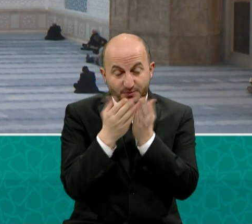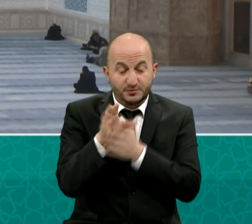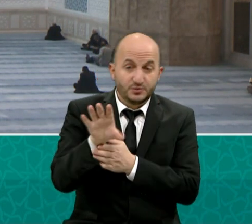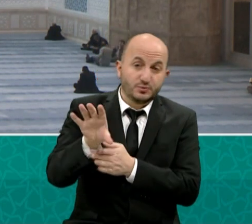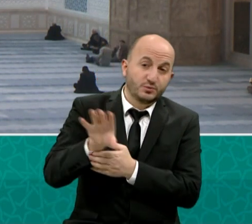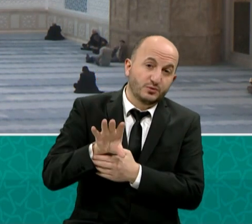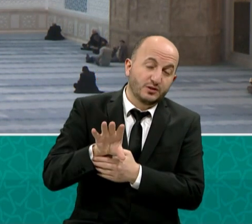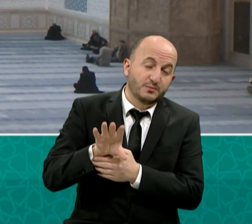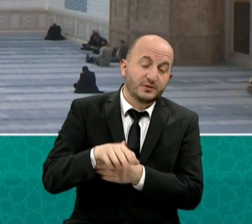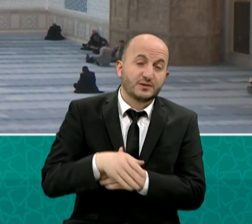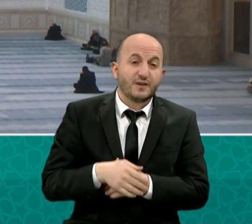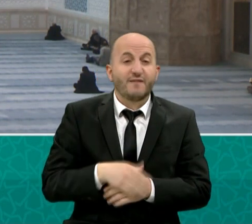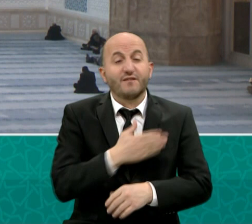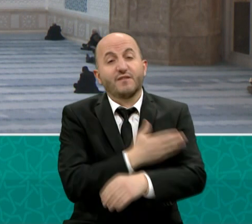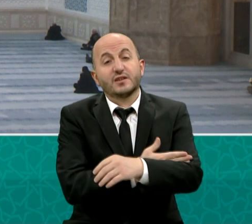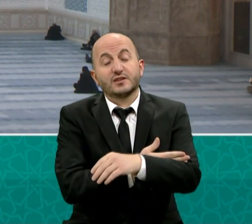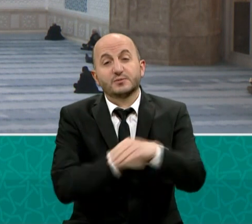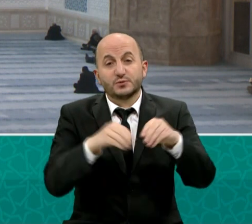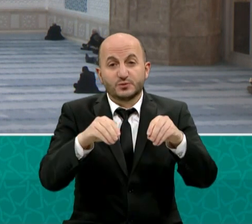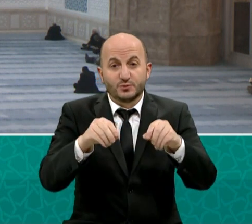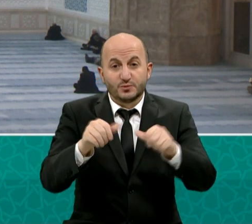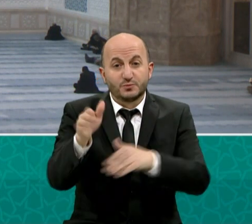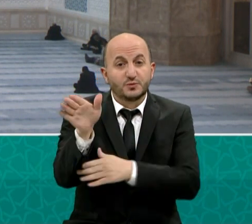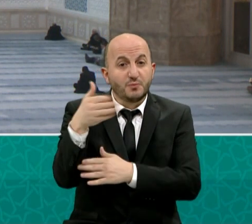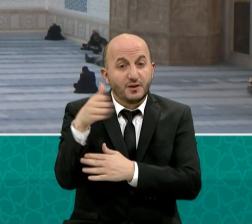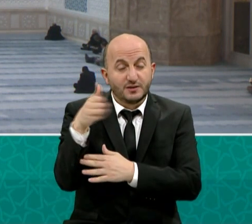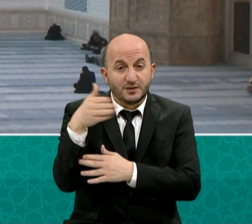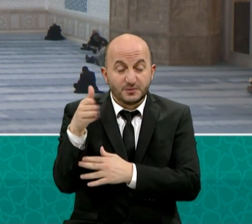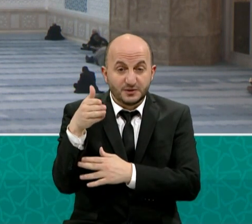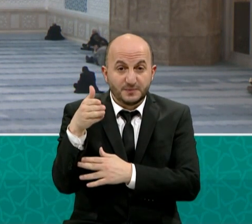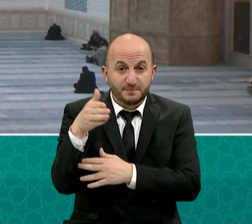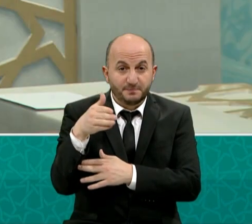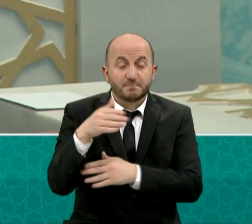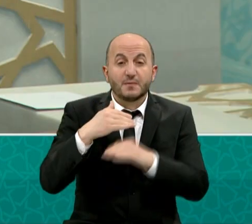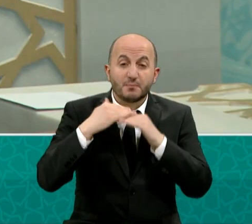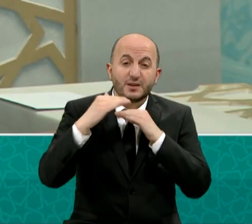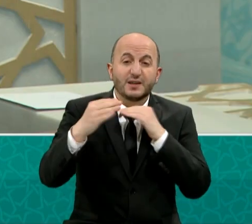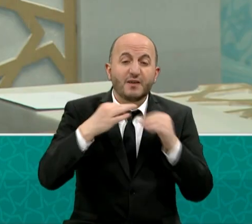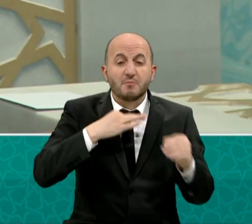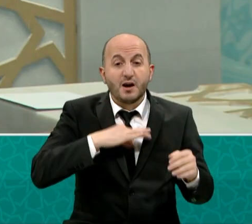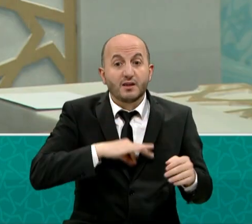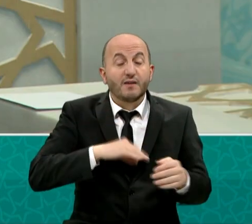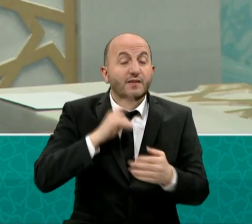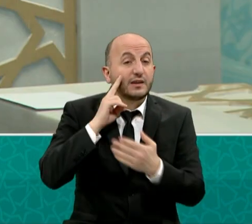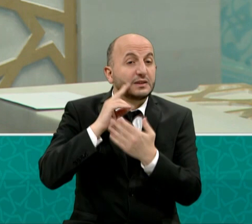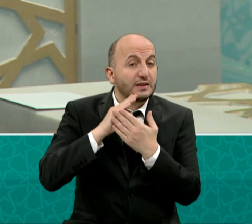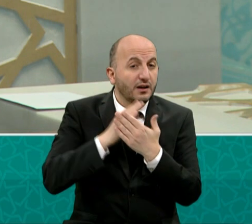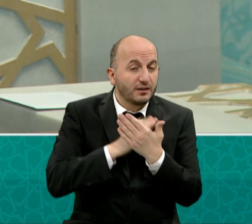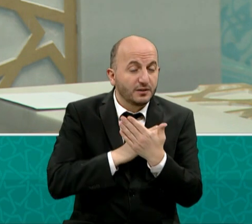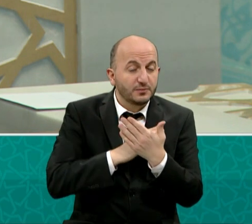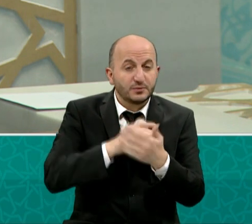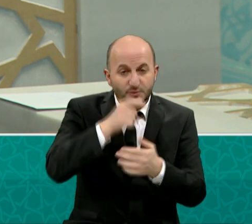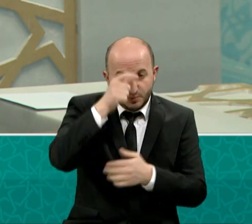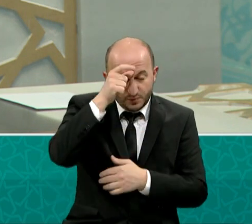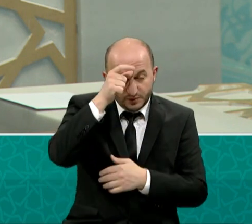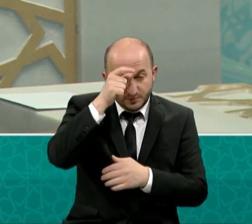sünnetimizi, vatanımızı, toprağımızı, bayrağımızı, milli ve manevi değerlerimizi,